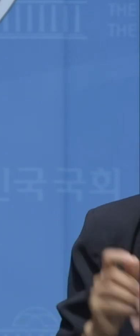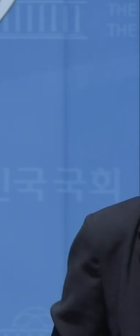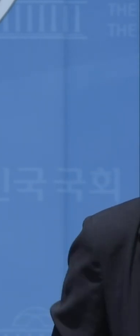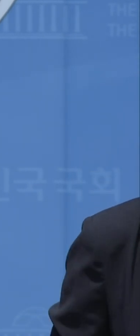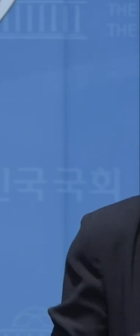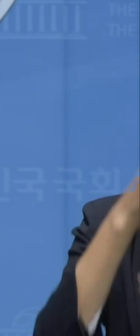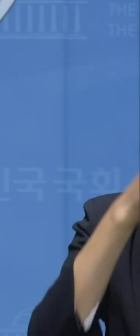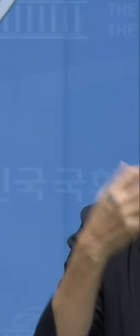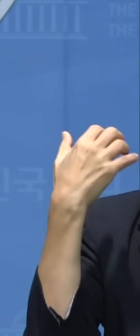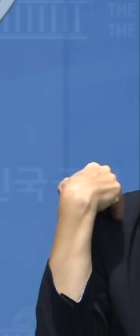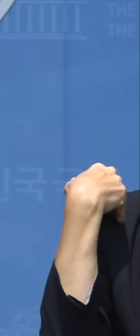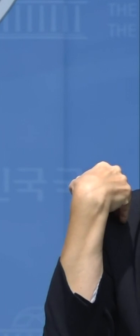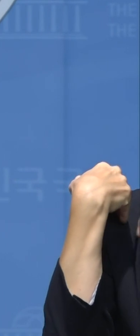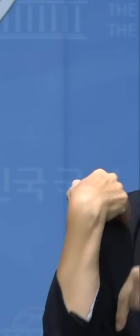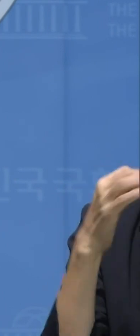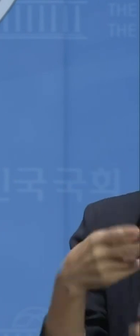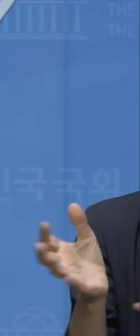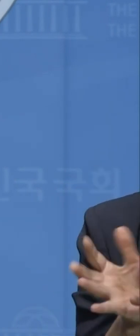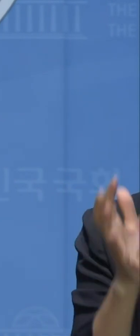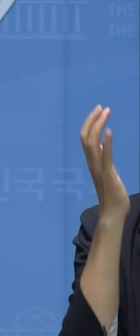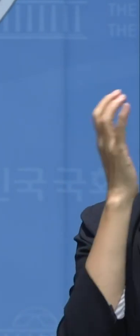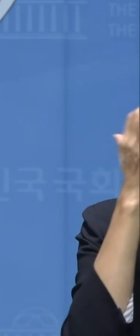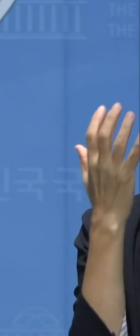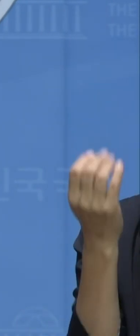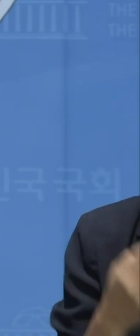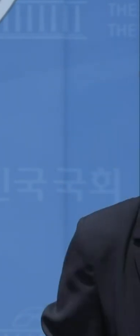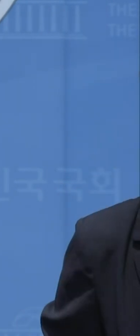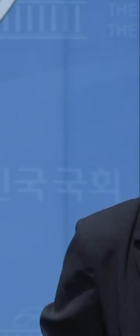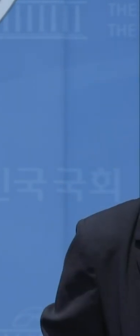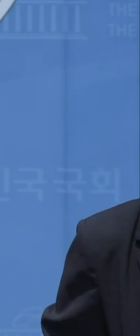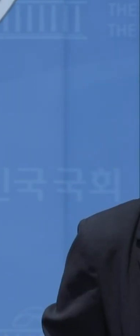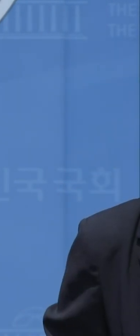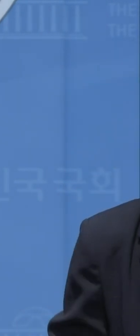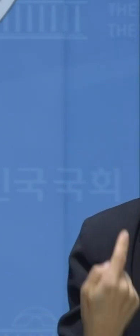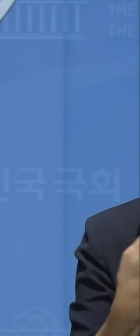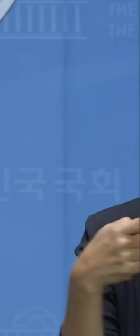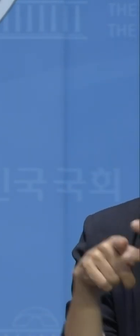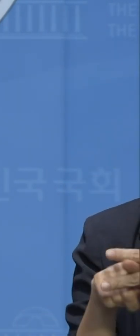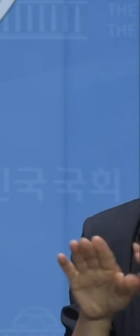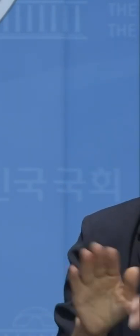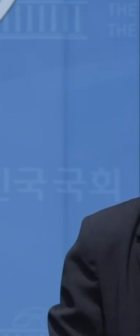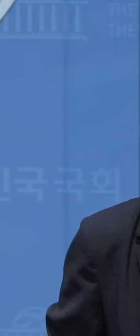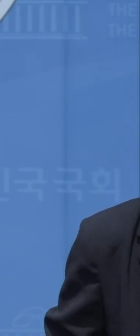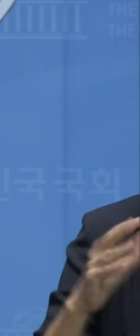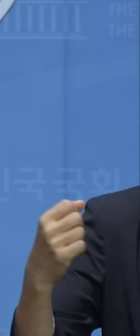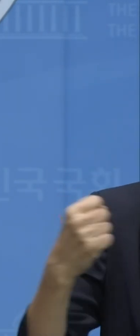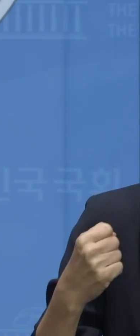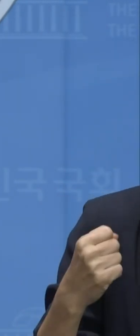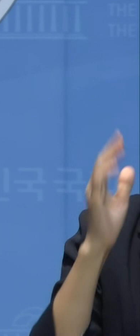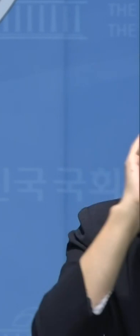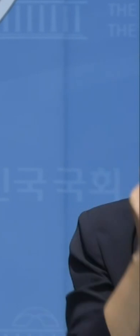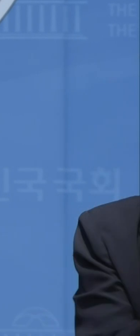정권 치하에서는 여당을 하기도 힘들 겁니다 이해는 갑니다 국민의 힘이 급기와 김건희